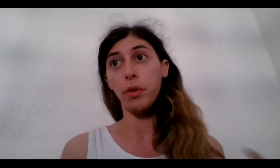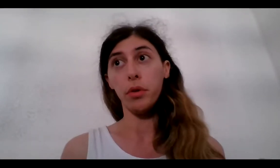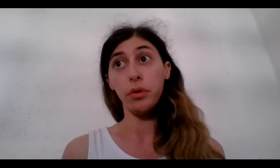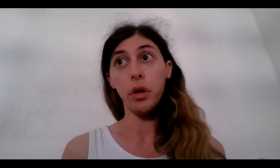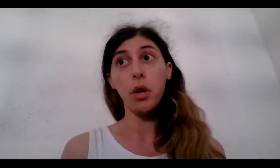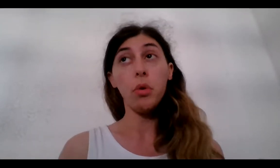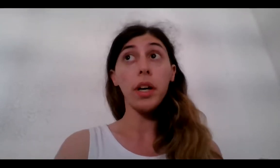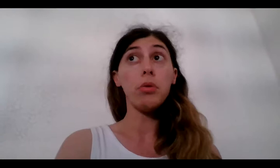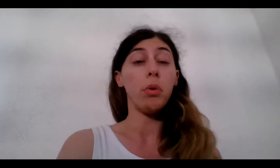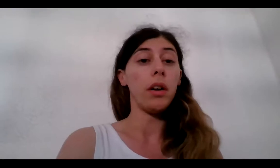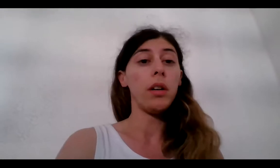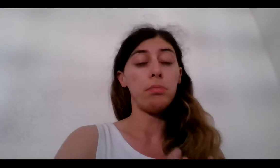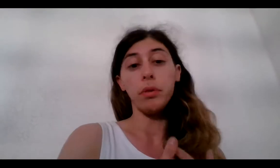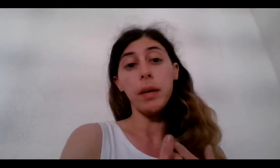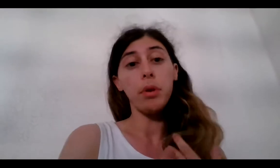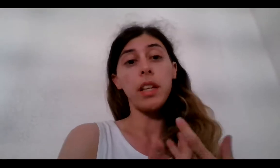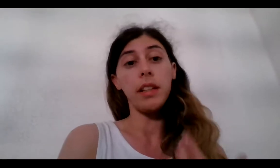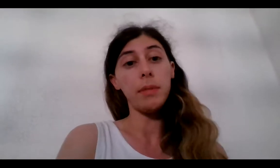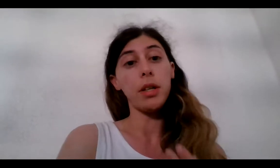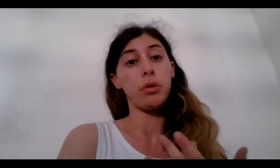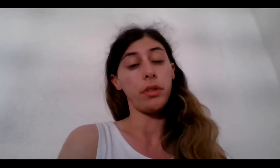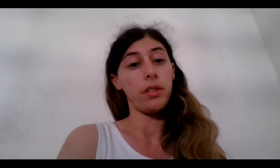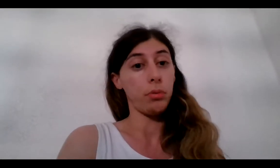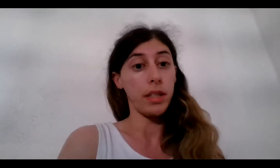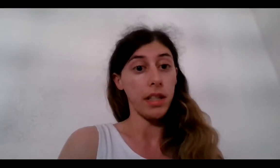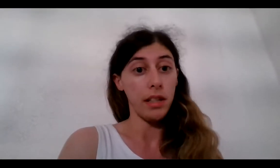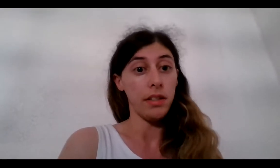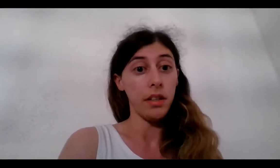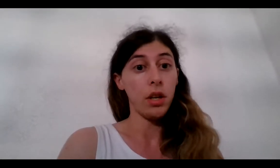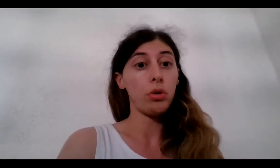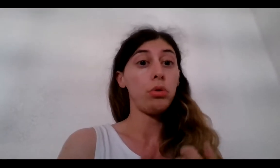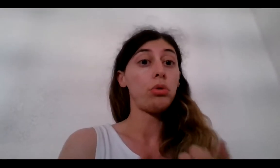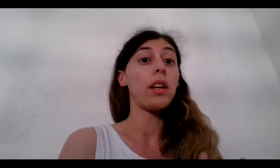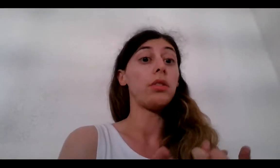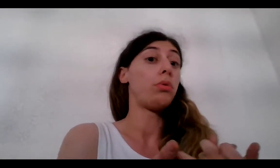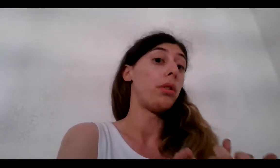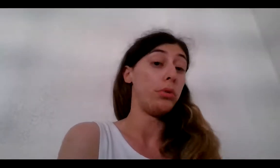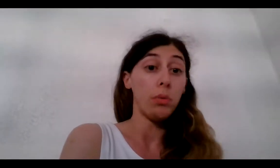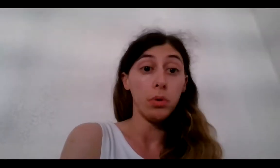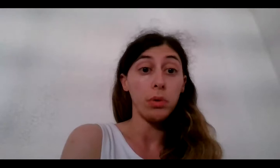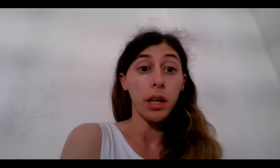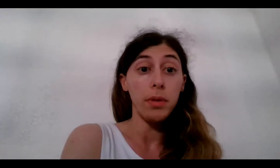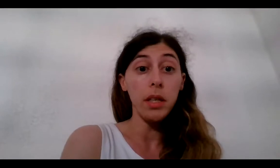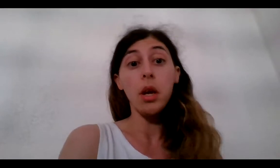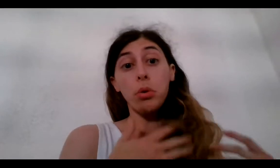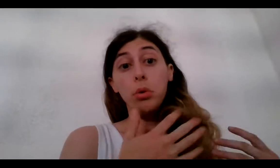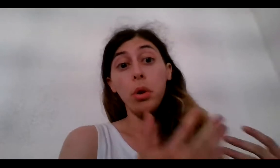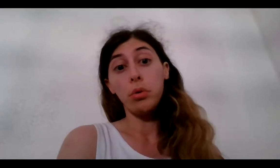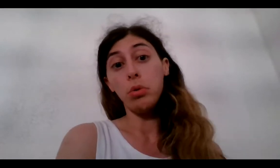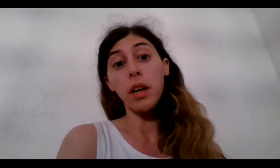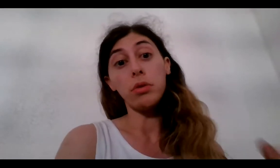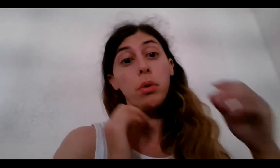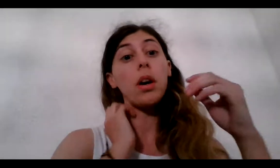en France aurait le droit, pour n'importe quelle démarche de transition médicalisée, que cela soit une hormonothérapie,